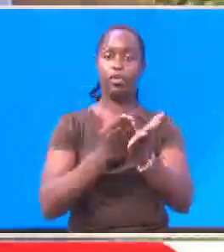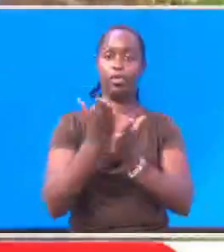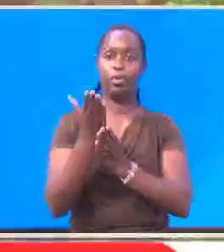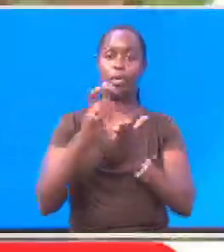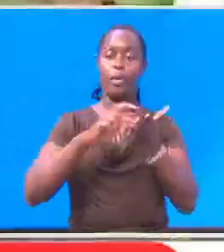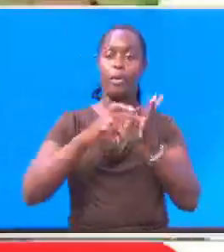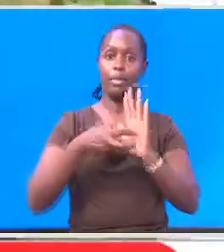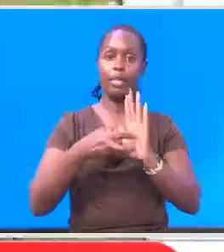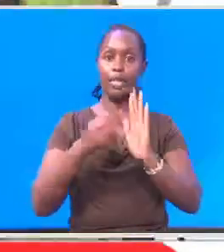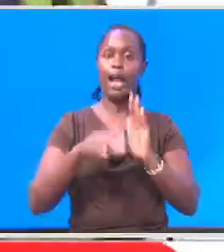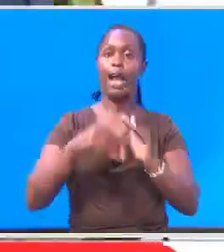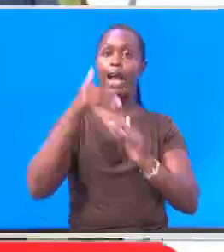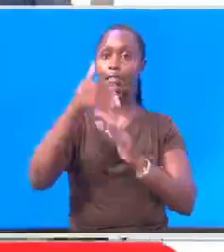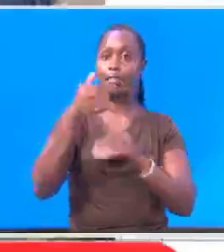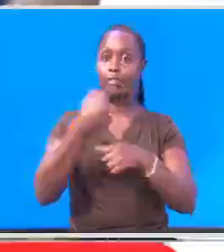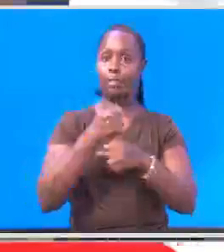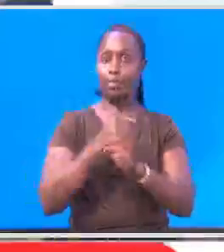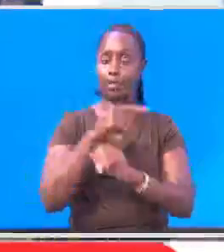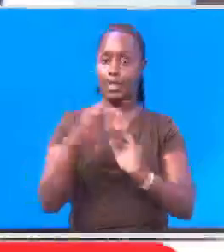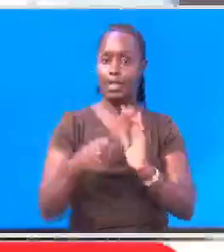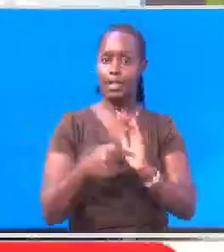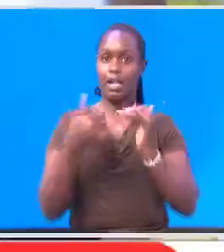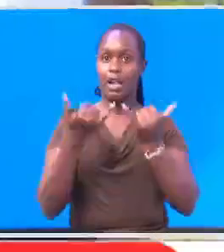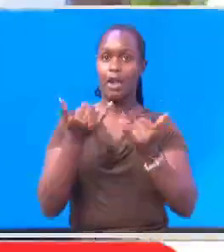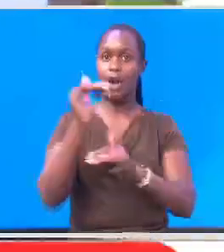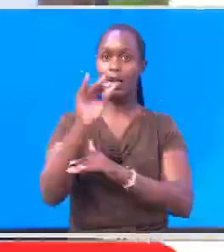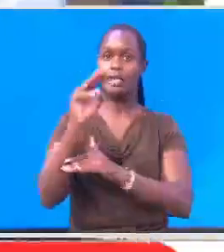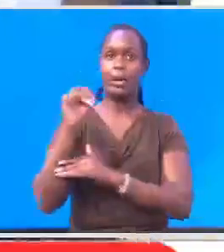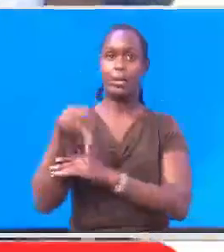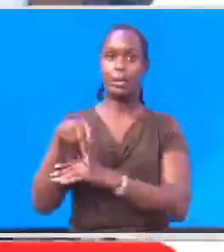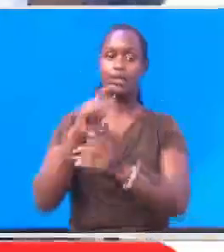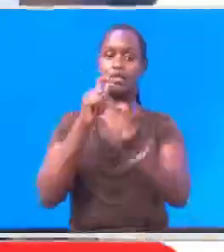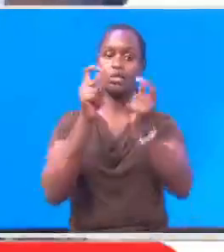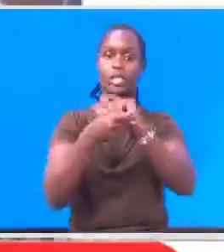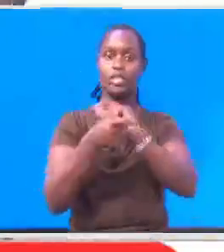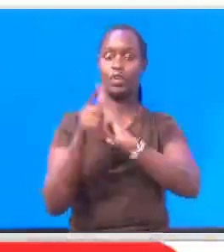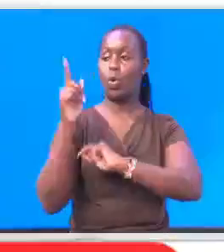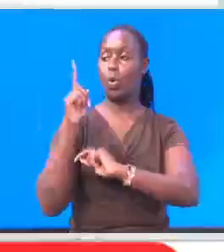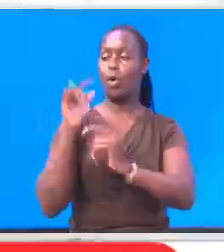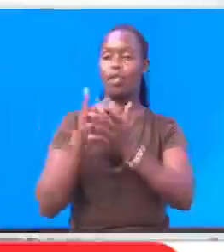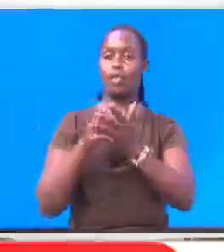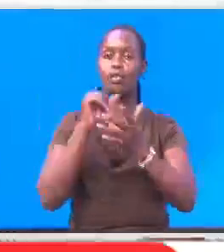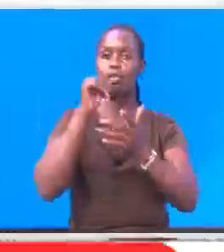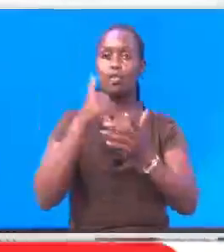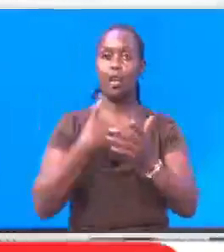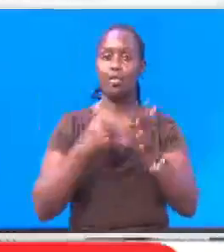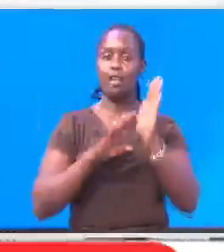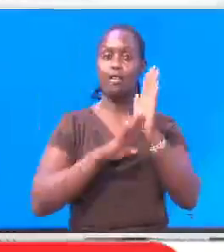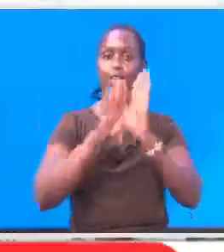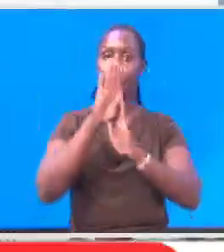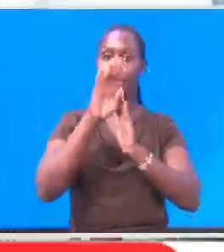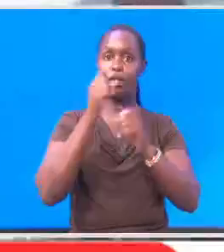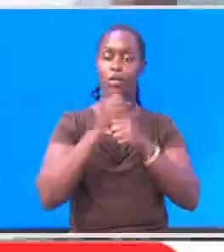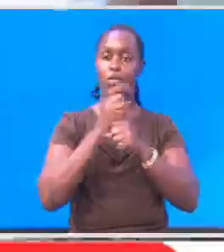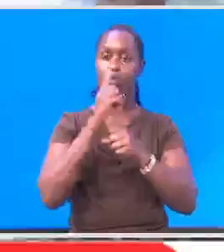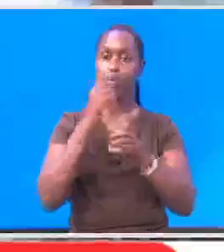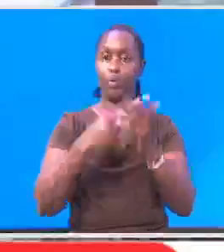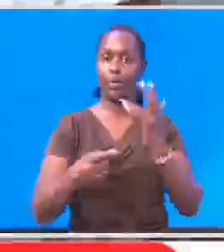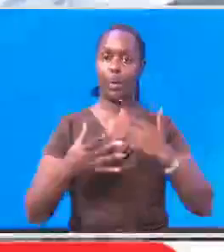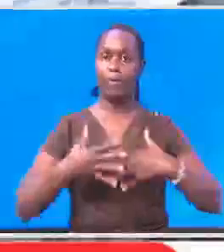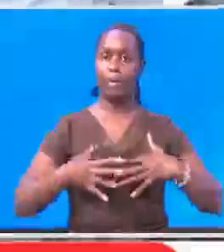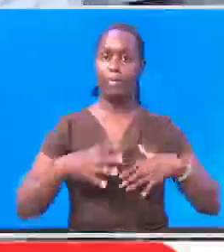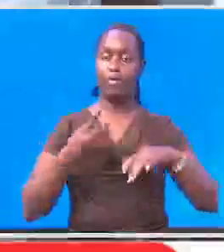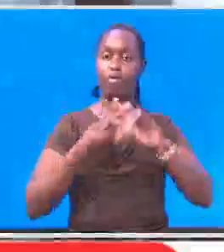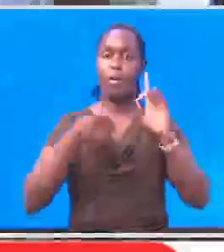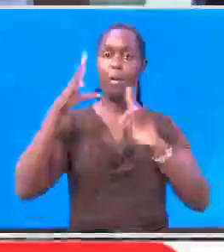kufanikisha haya, Rais amewashauri wabunge wabadilishe sheria ya hazina ya maendeleo ya maeneo bunge ili kuhakikisha wakazi wa Pwani wanafaidika na mpango wa